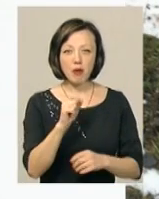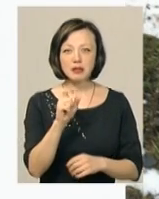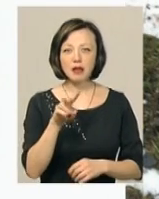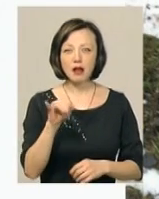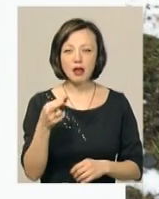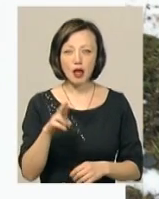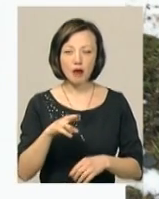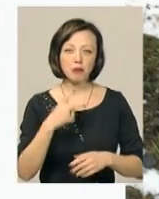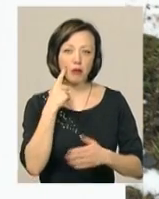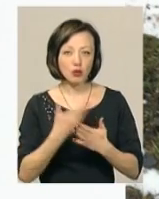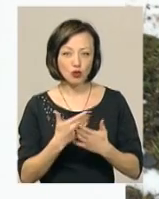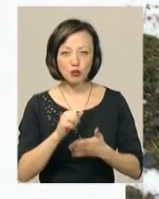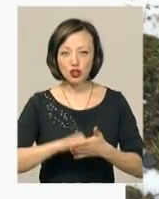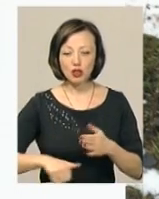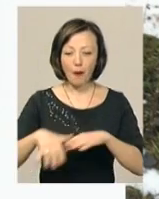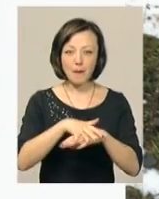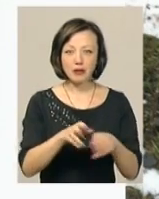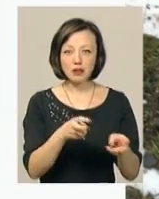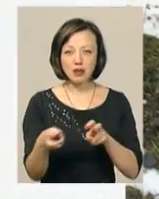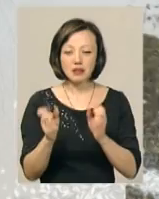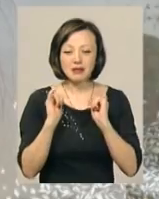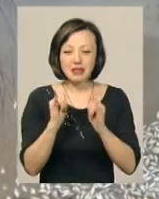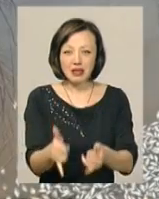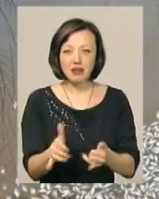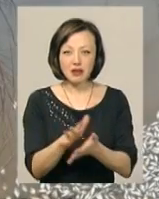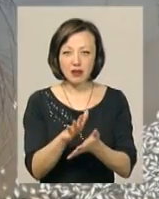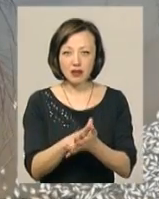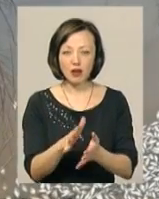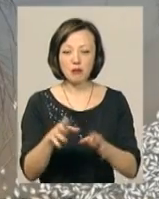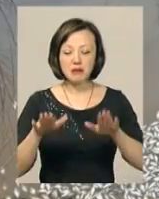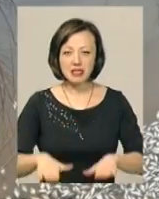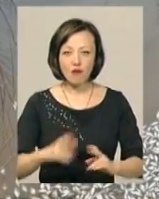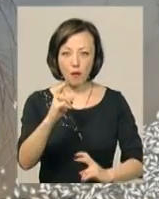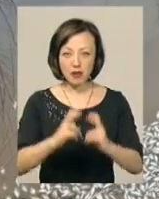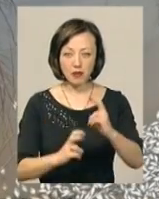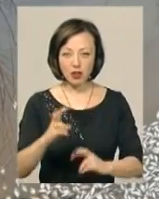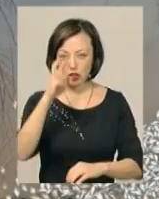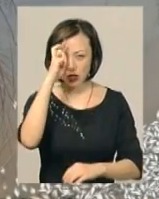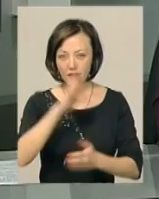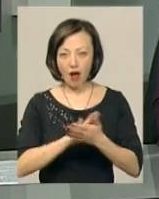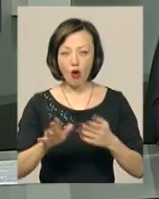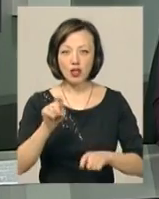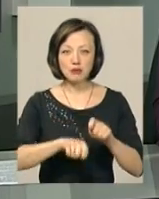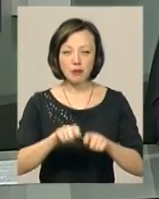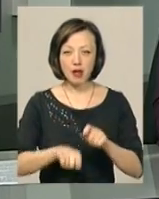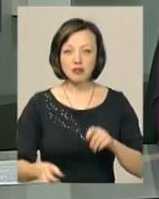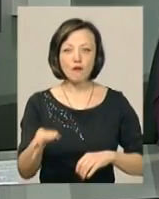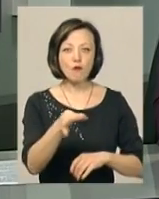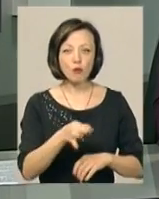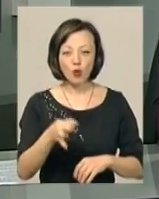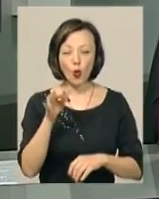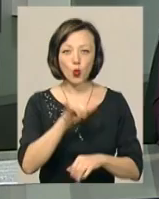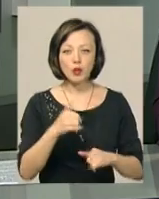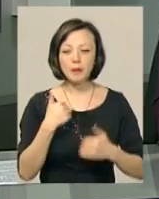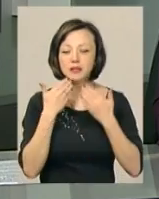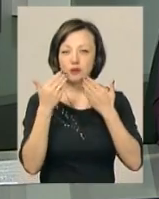причина масового мору риби – це злив нечистот до ставка з місцевого підприємства. В Державній екологічній інспекції у Хмельницькій області, куди ми звернулися